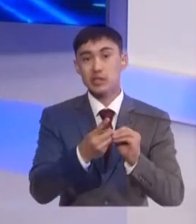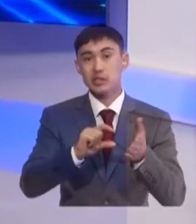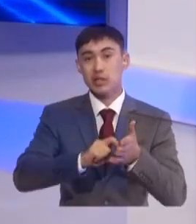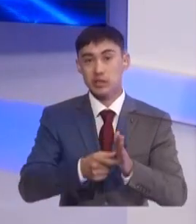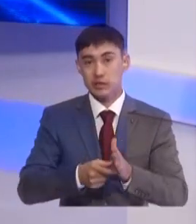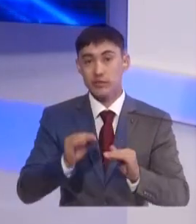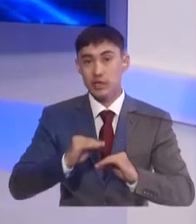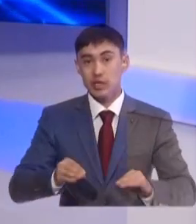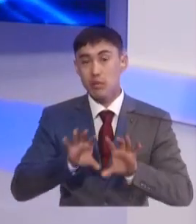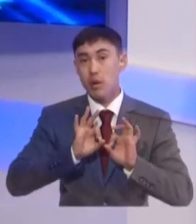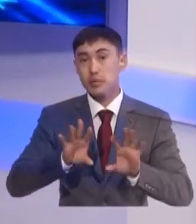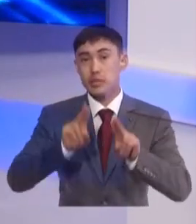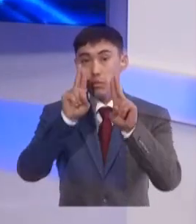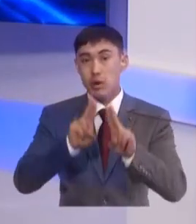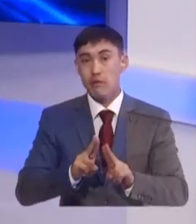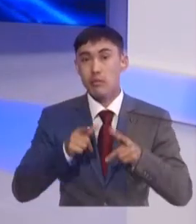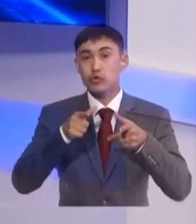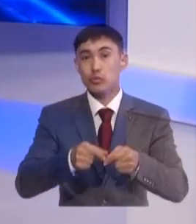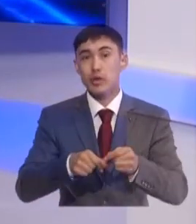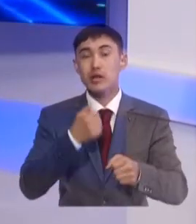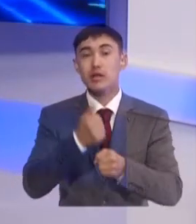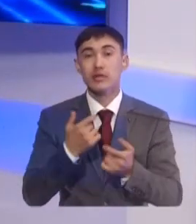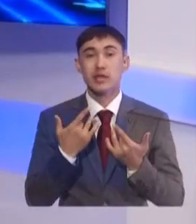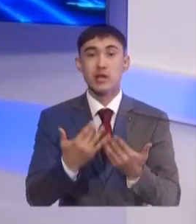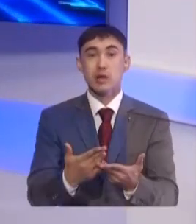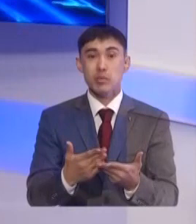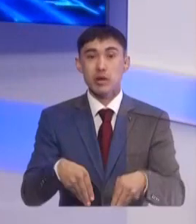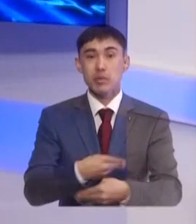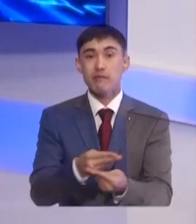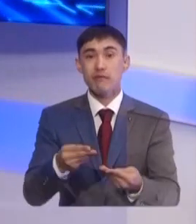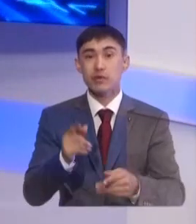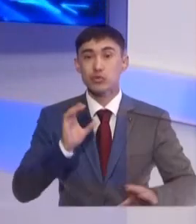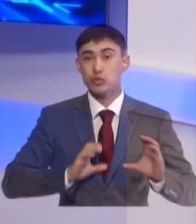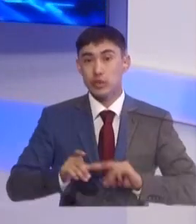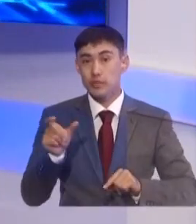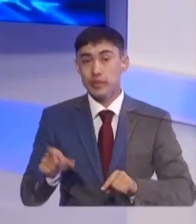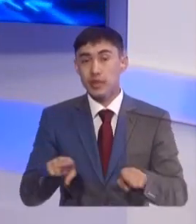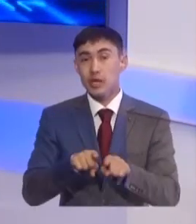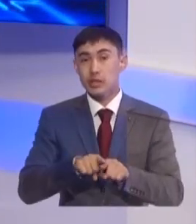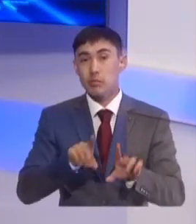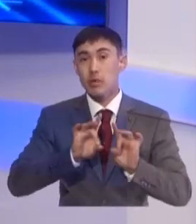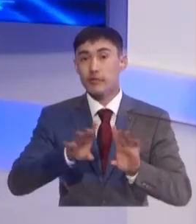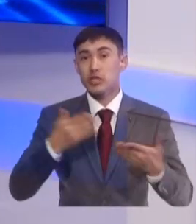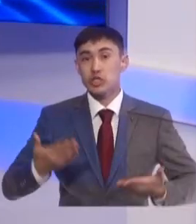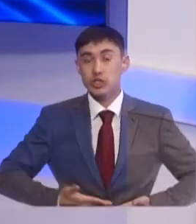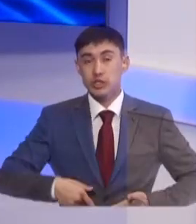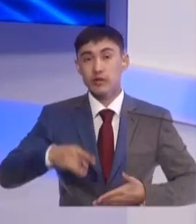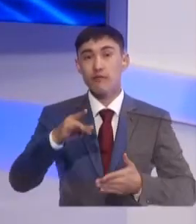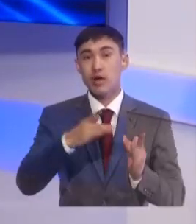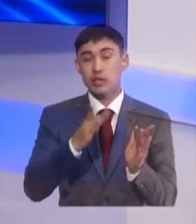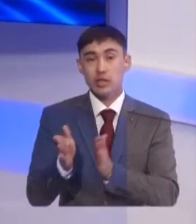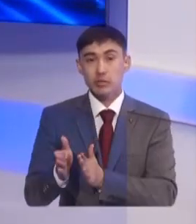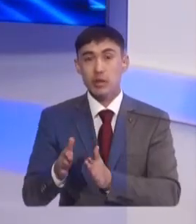классов. Ребятам объяснили правила поступления, основные требования, предъявляемые абитуриентам, а также поведали о жизни в казарме и